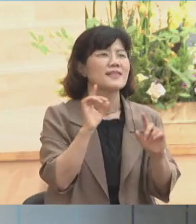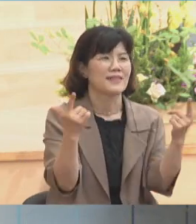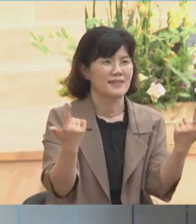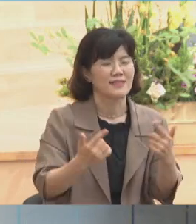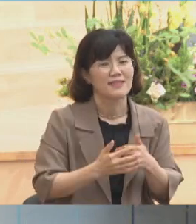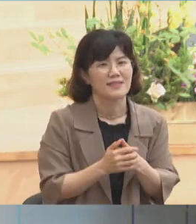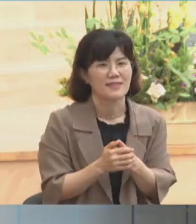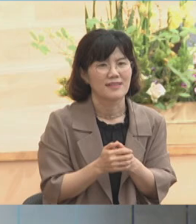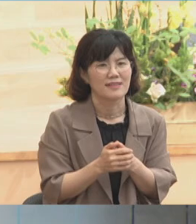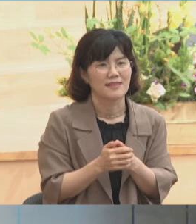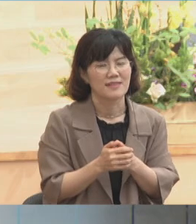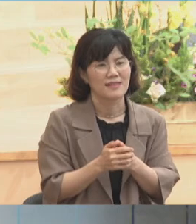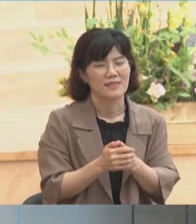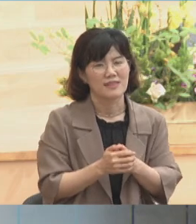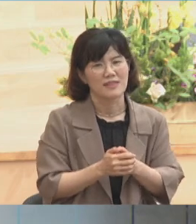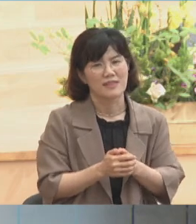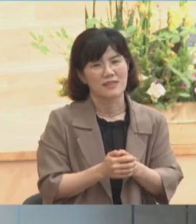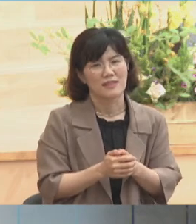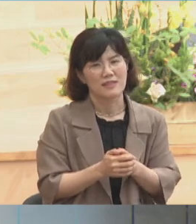않았습니다.